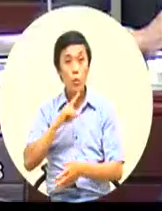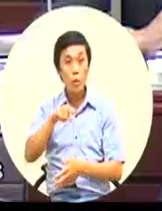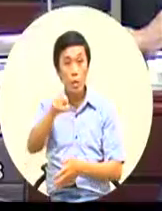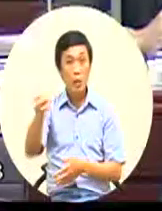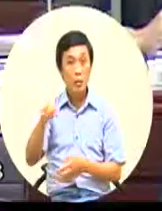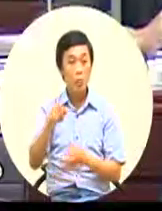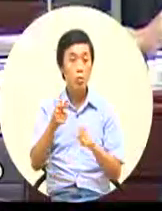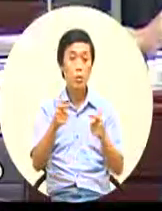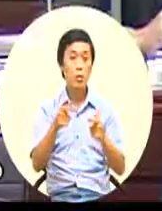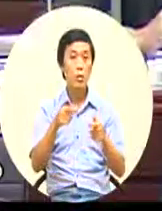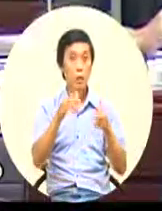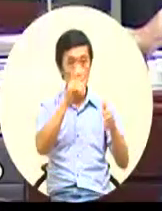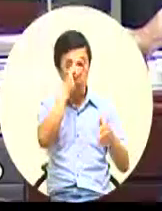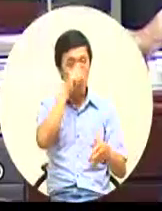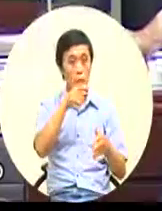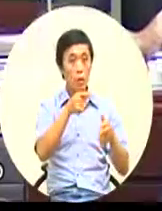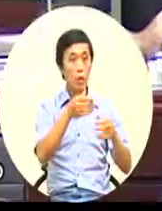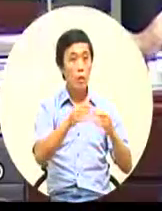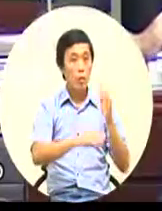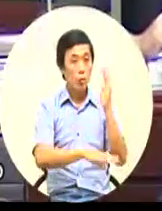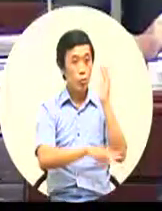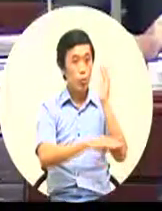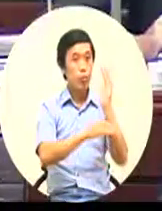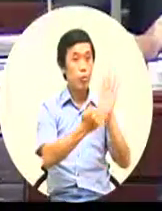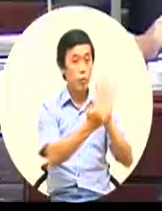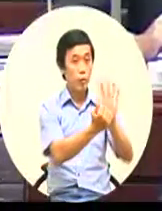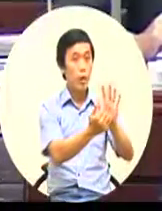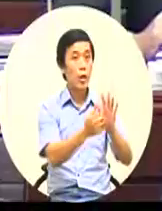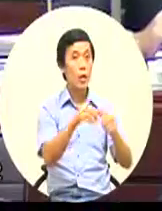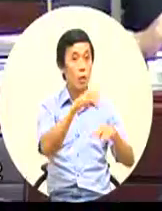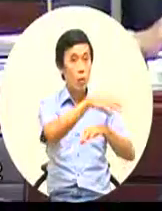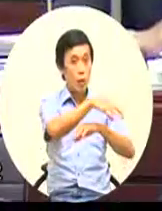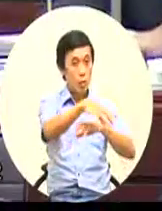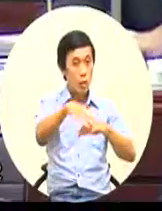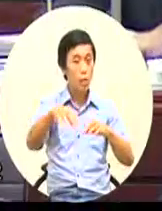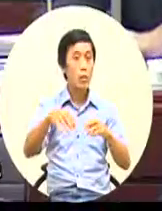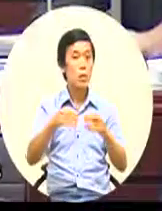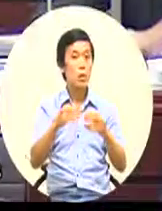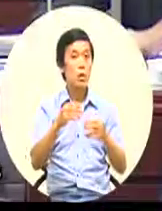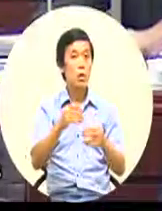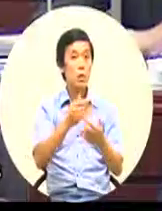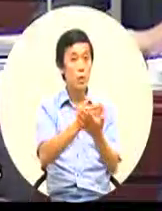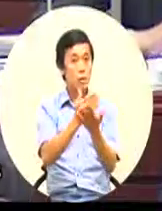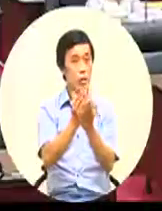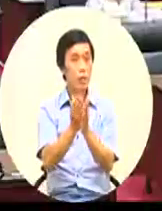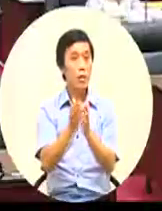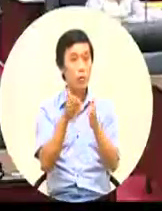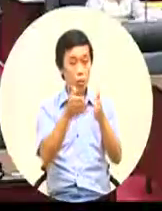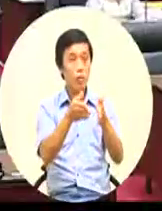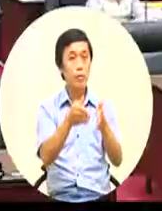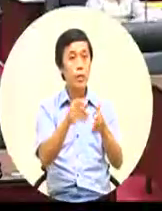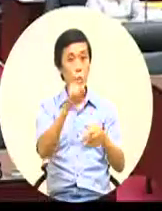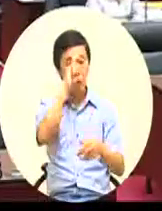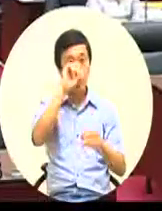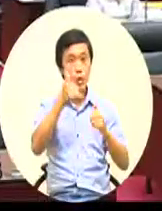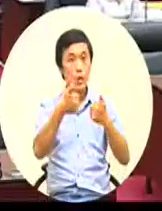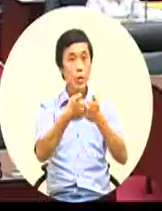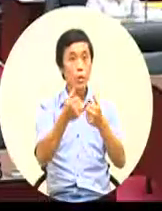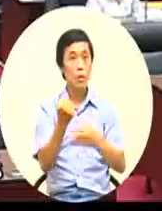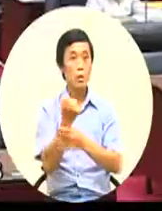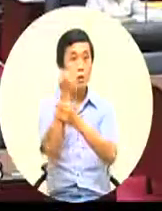水、环境交通，希望我们议会能够支持，谢谢。 谢